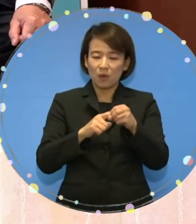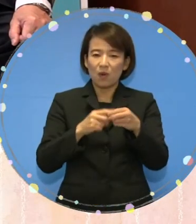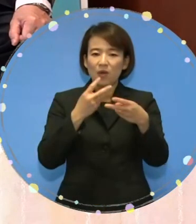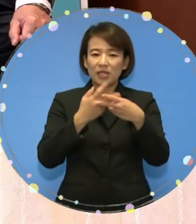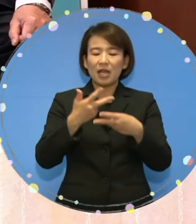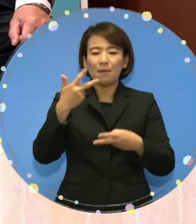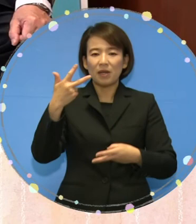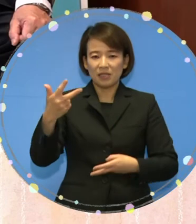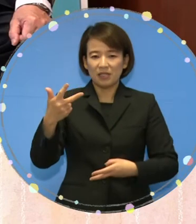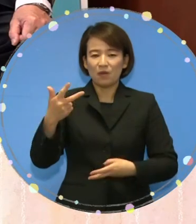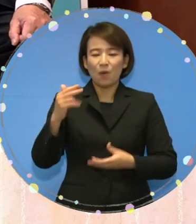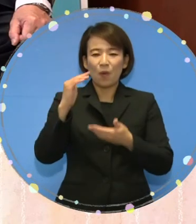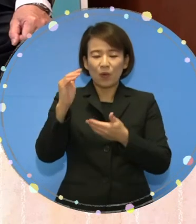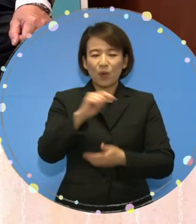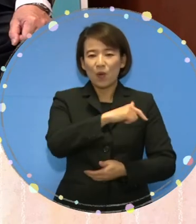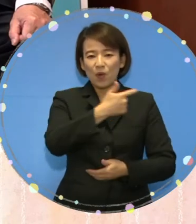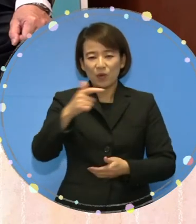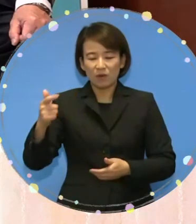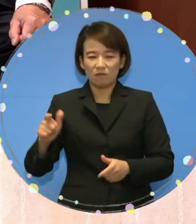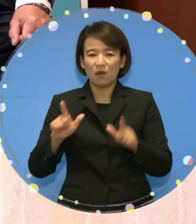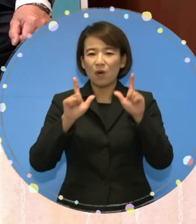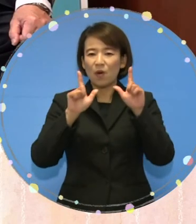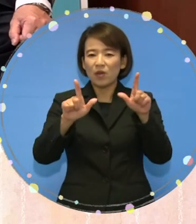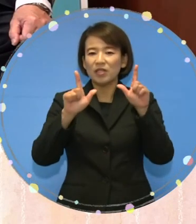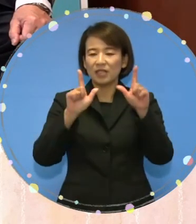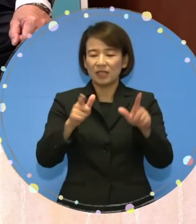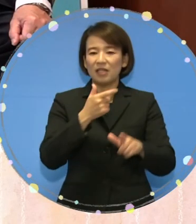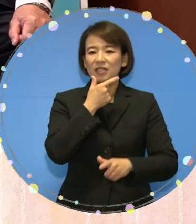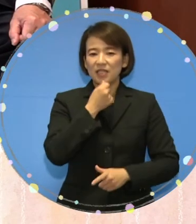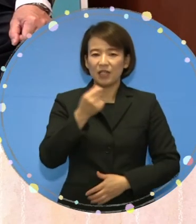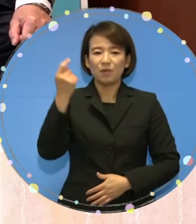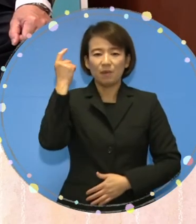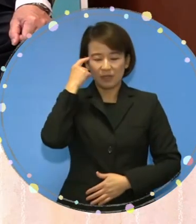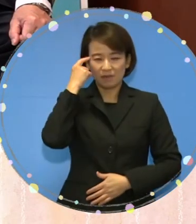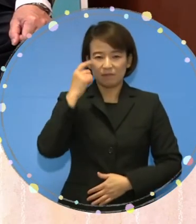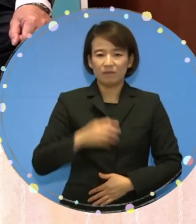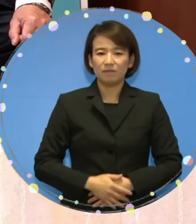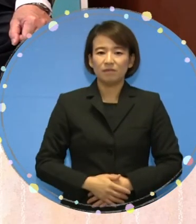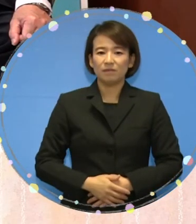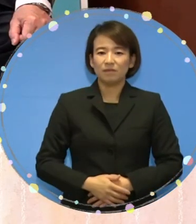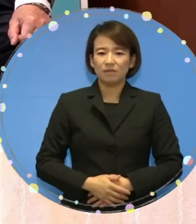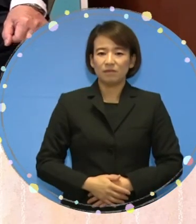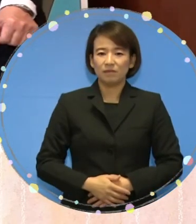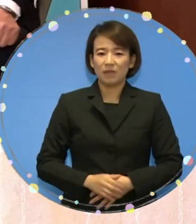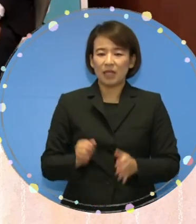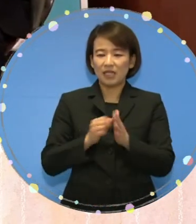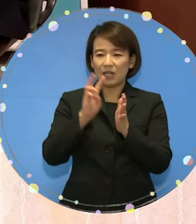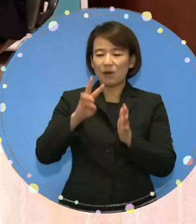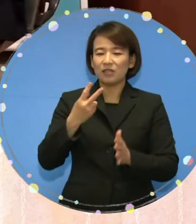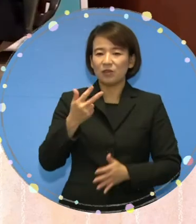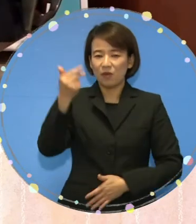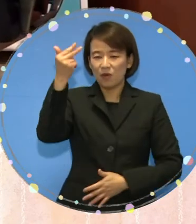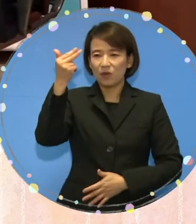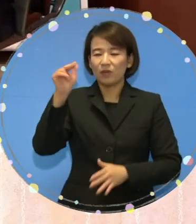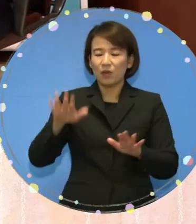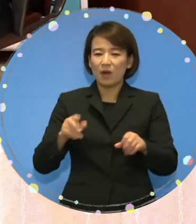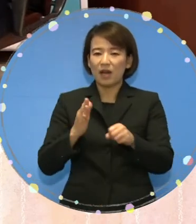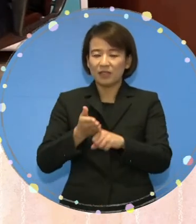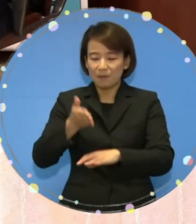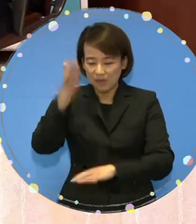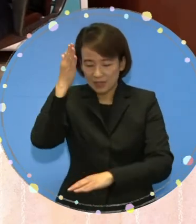市の飼料事業について折に触れてお知らせしていきたいとおもいます石越町本日ありがとうございまし